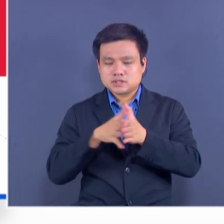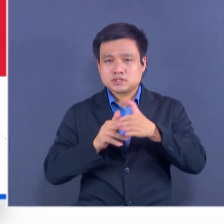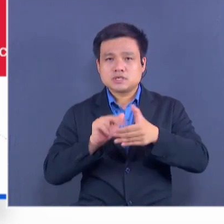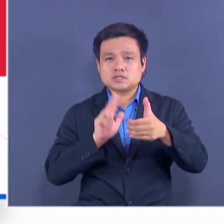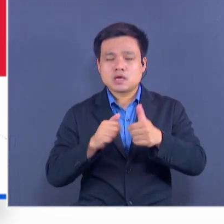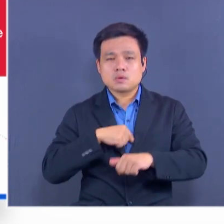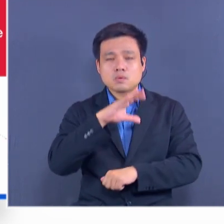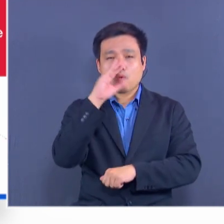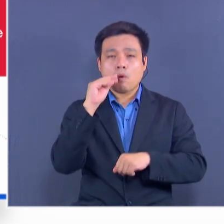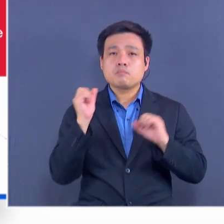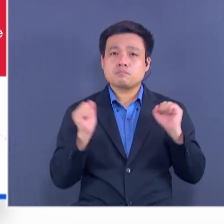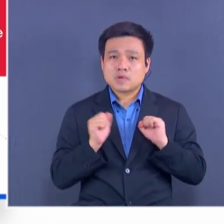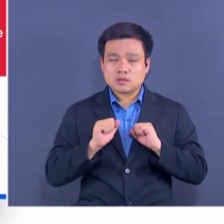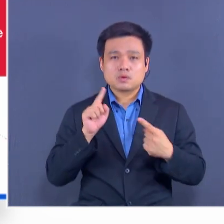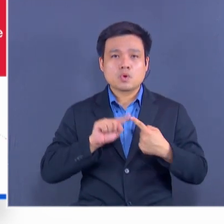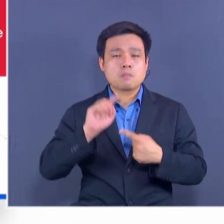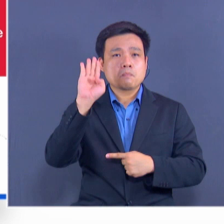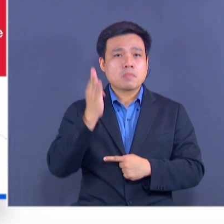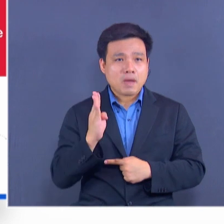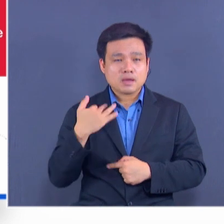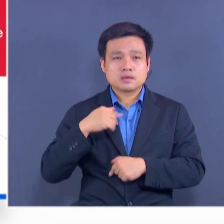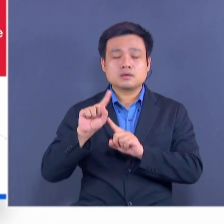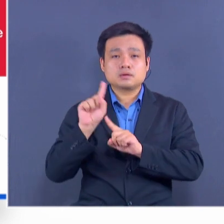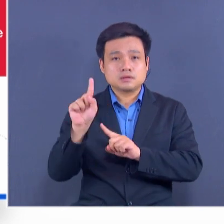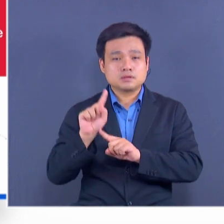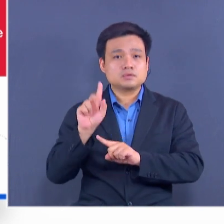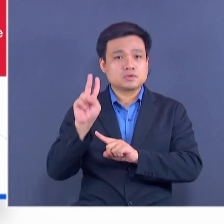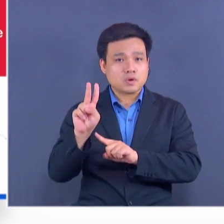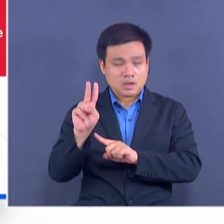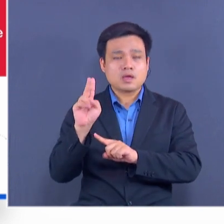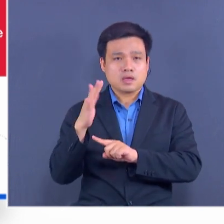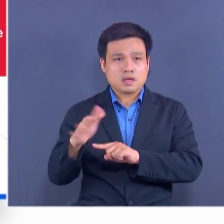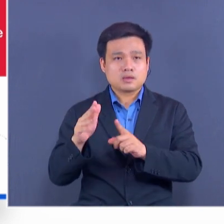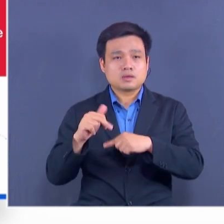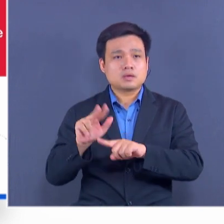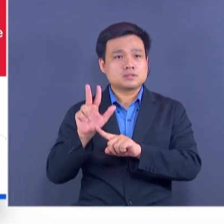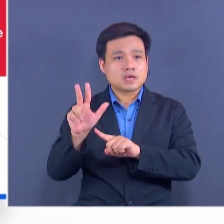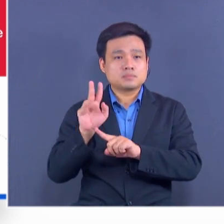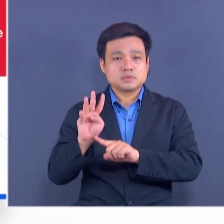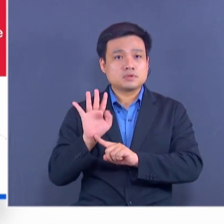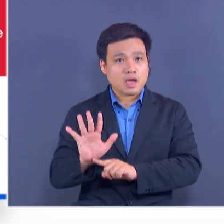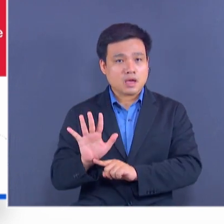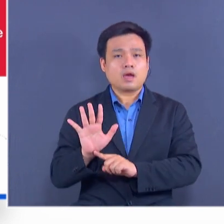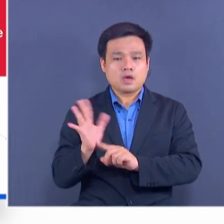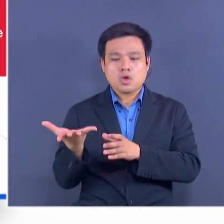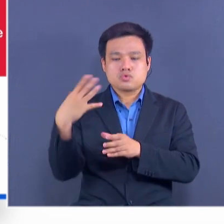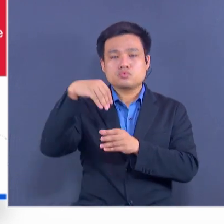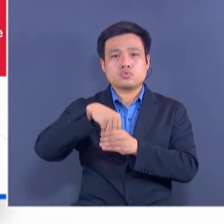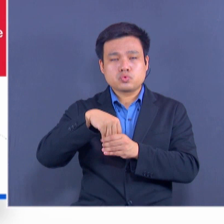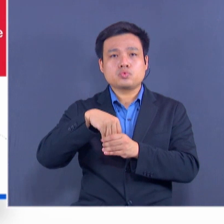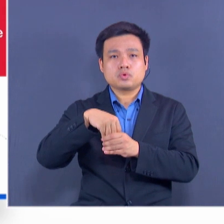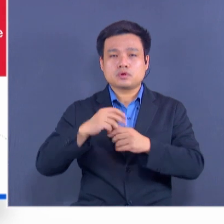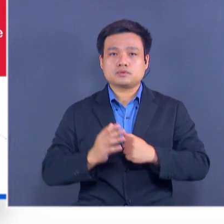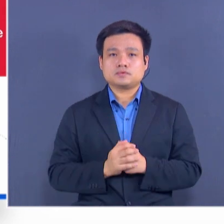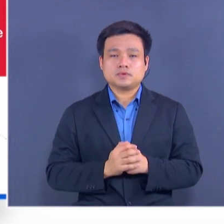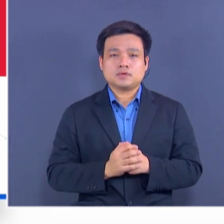เย็นสดชื่นจากเปปเปอร์มิ้นออยเมนทอลผสมกับน้ำมันซินนาม่อนและ close Oilที่ทำมา